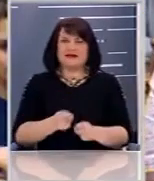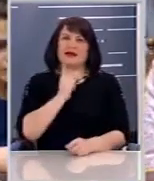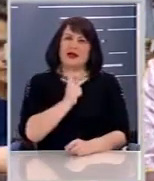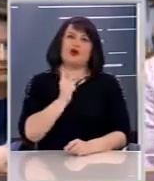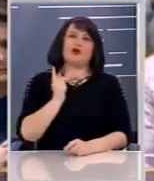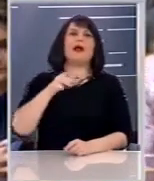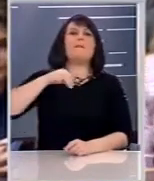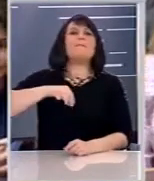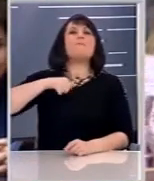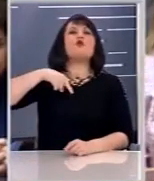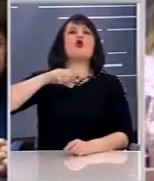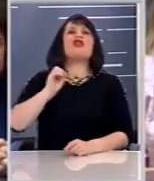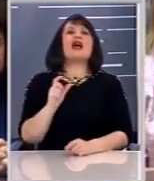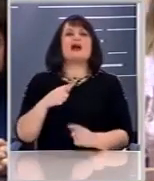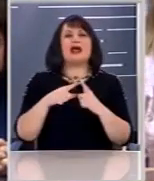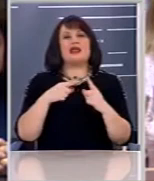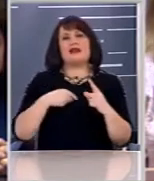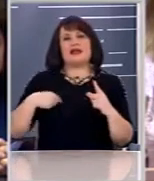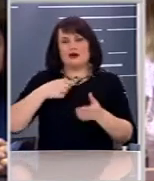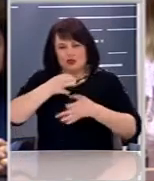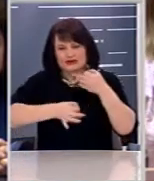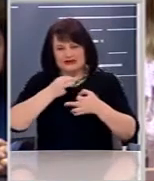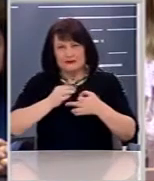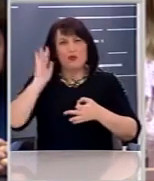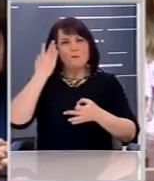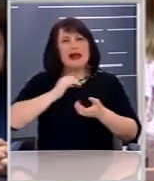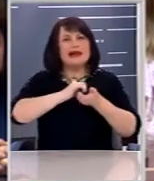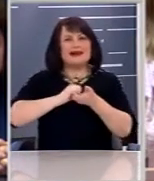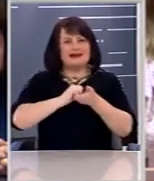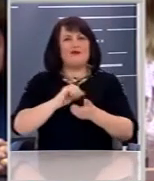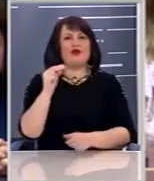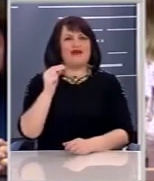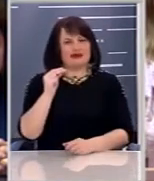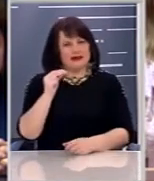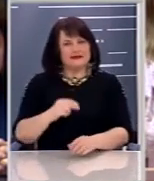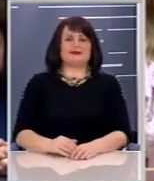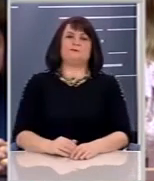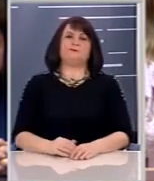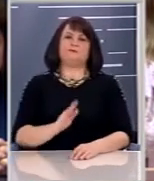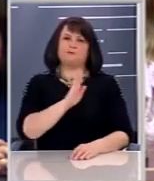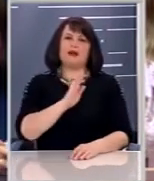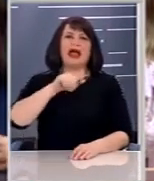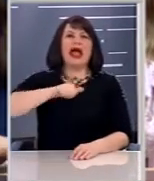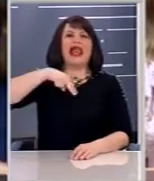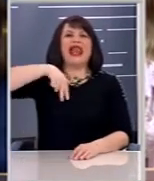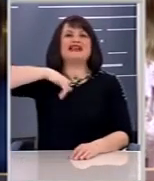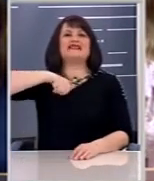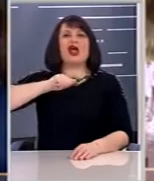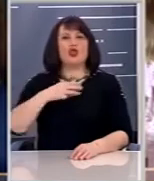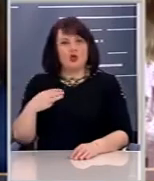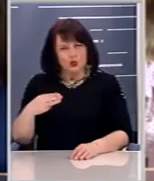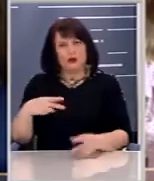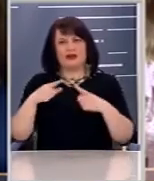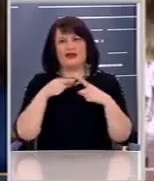Κέλλη Μπουρδάρα, Διοικητικό Συμβούλιο Ένωσης Τέος Βουλευτών, η κυρία Βασιλική Αλεξάνδρου, Διοικητικό